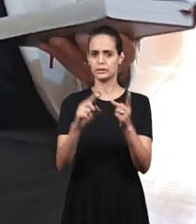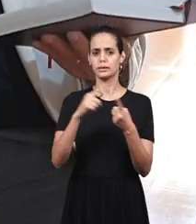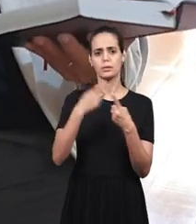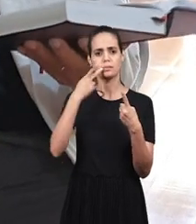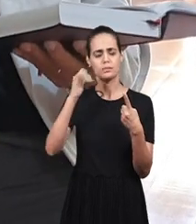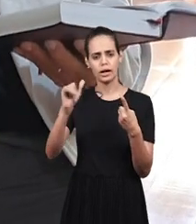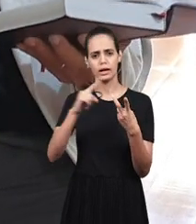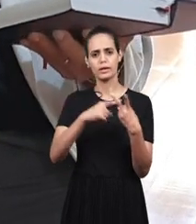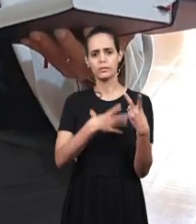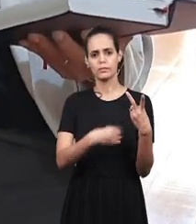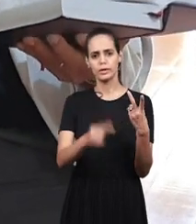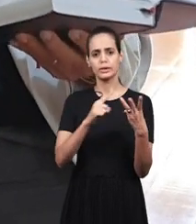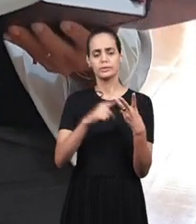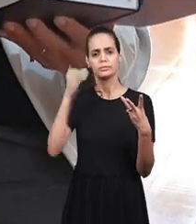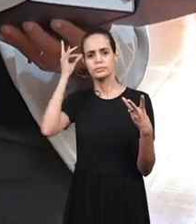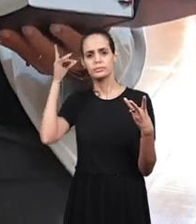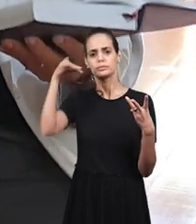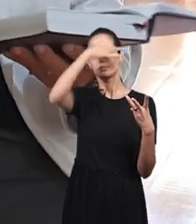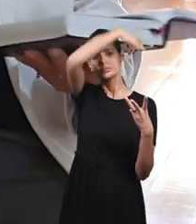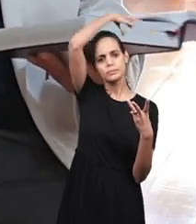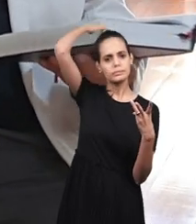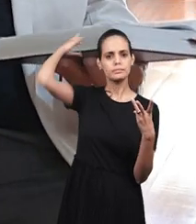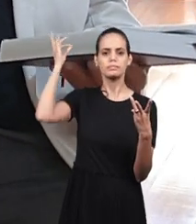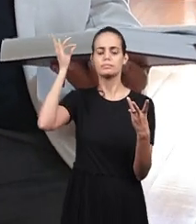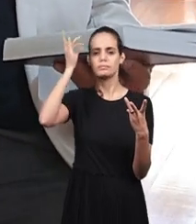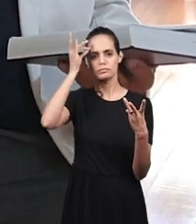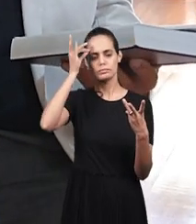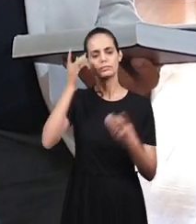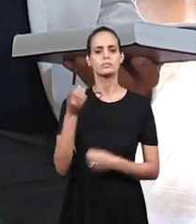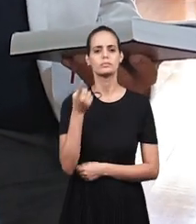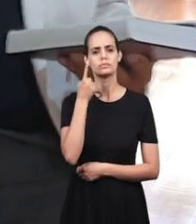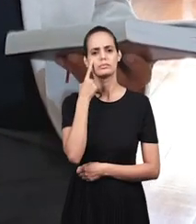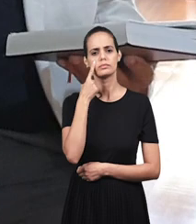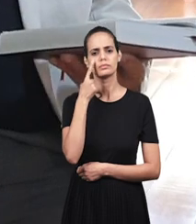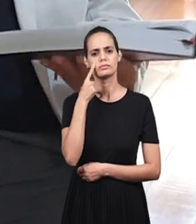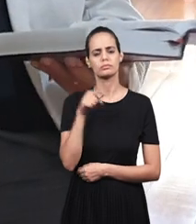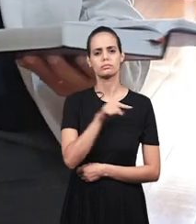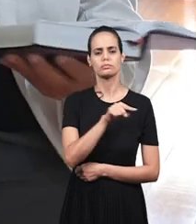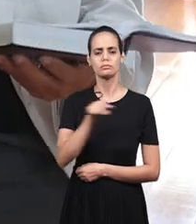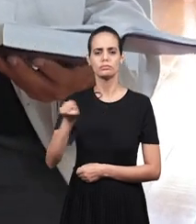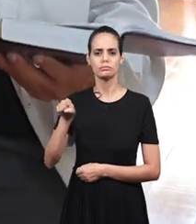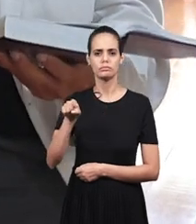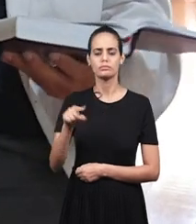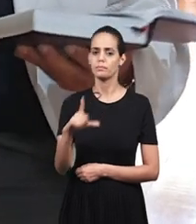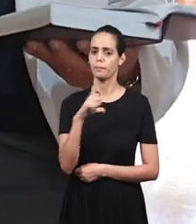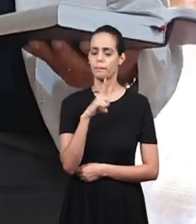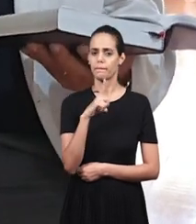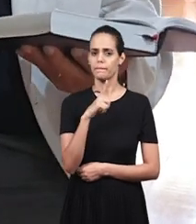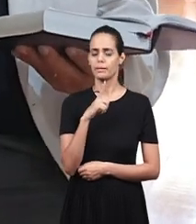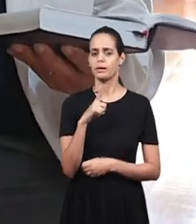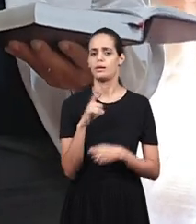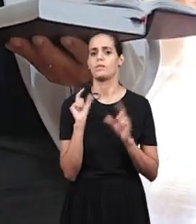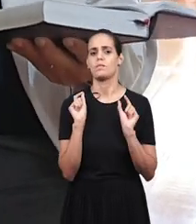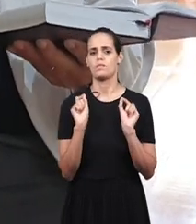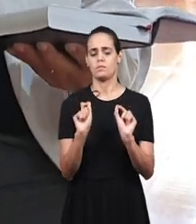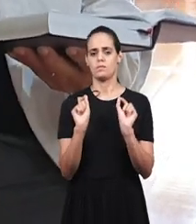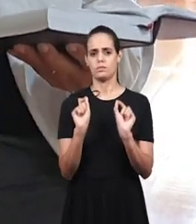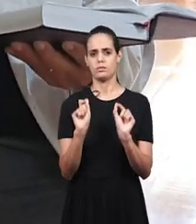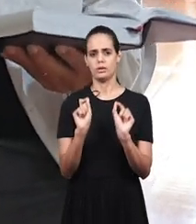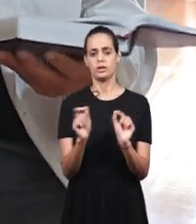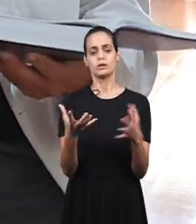toutes ces figures qui sont singulières, la figure du Père, la figure du Fils, la figure du Saint-Esprit. Voyez